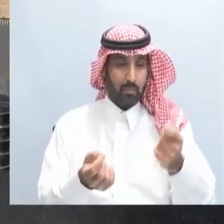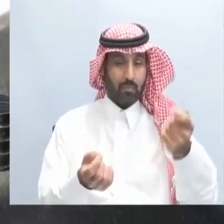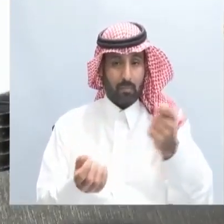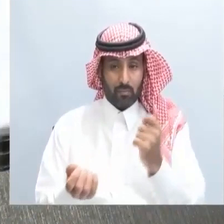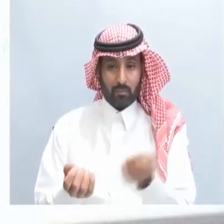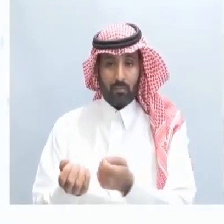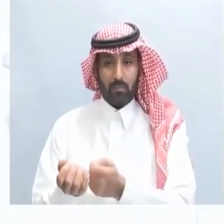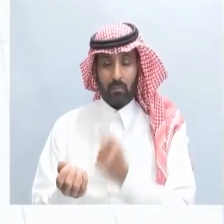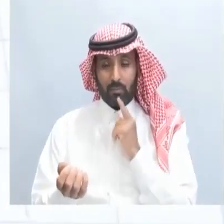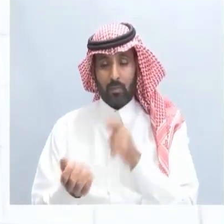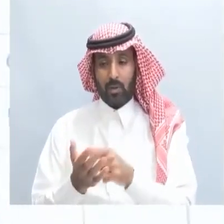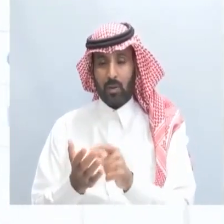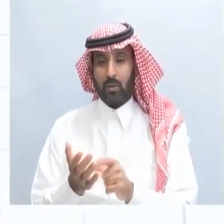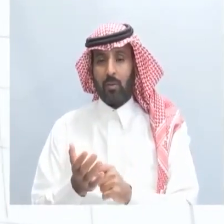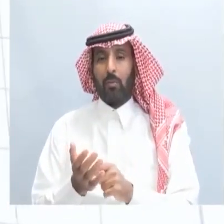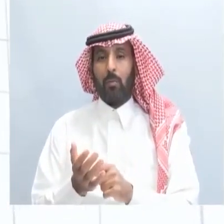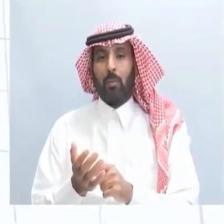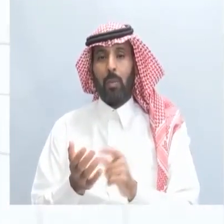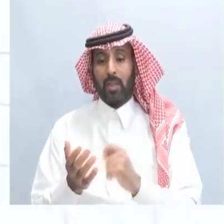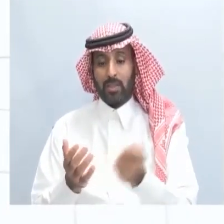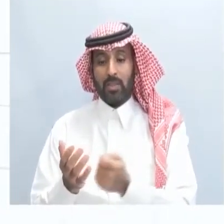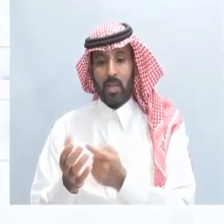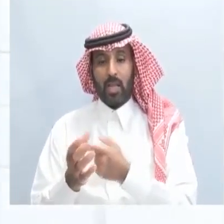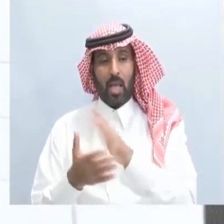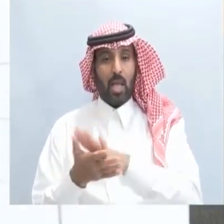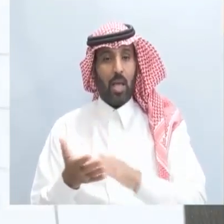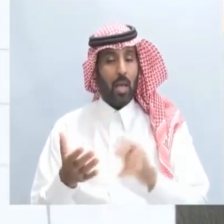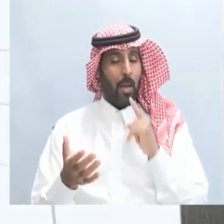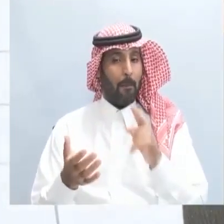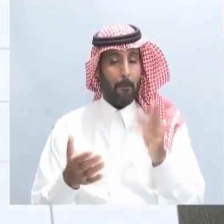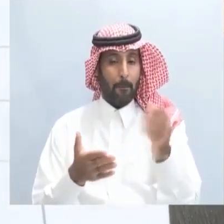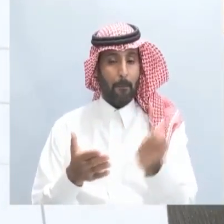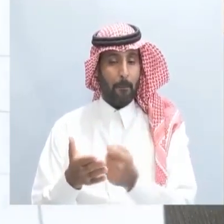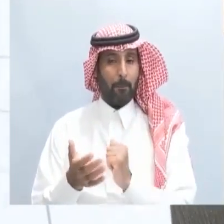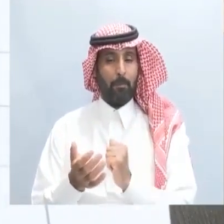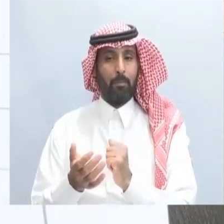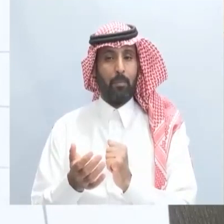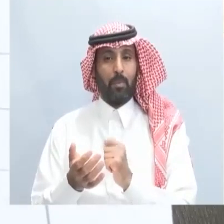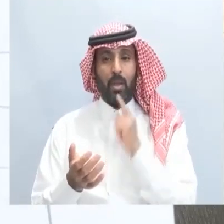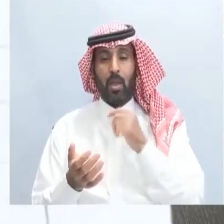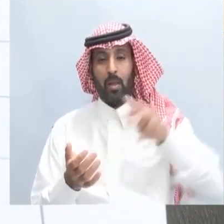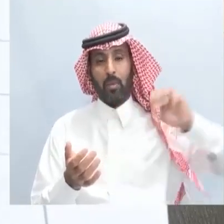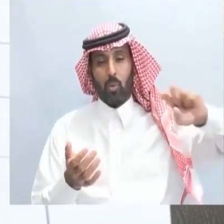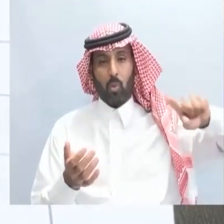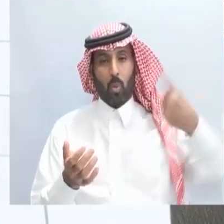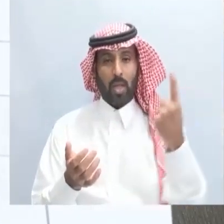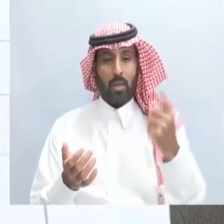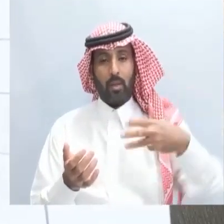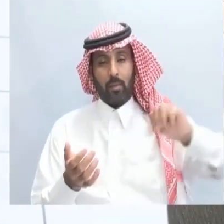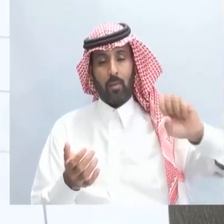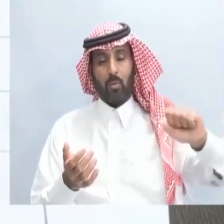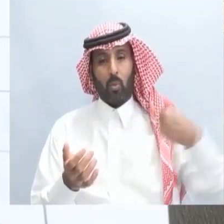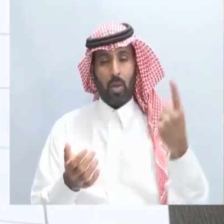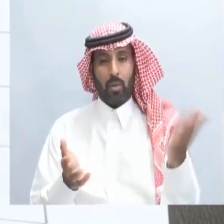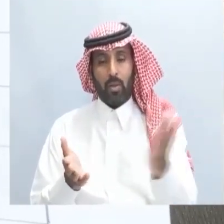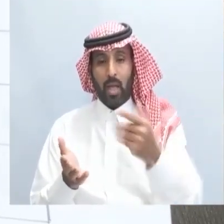نحن ناخذ قيما عده سجل في الجدول هذا اللي هو عباره عن ماذا ام 1 ام 1